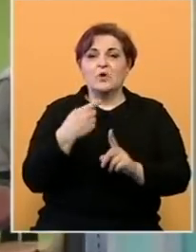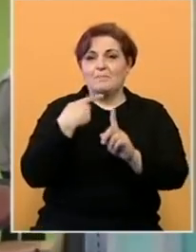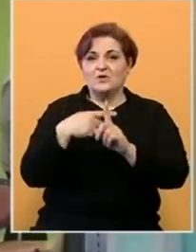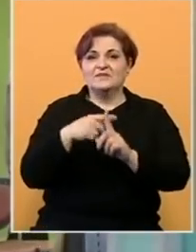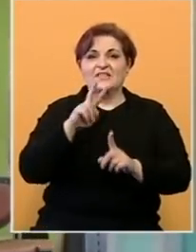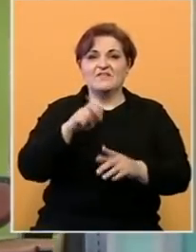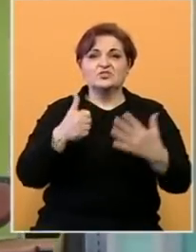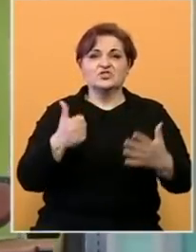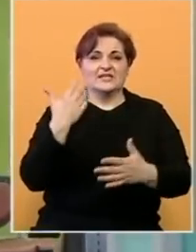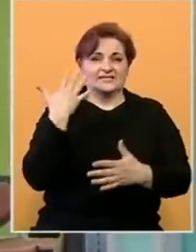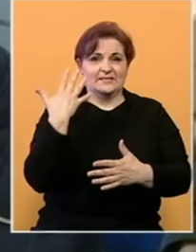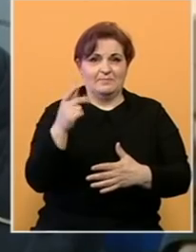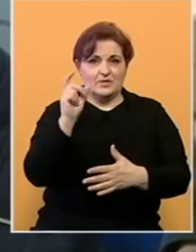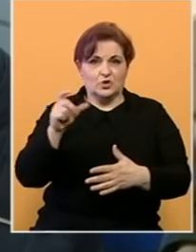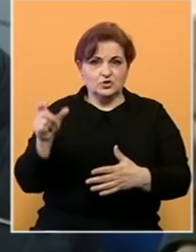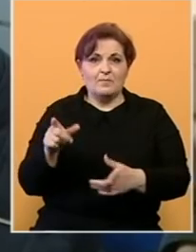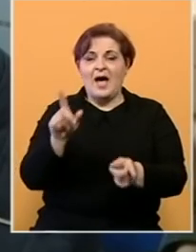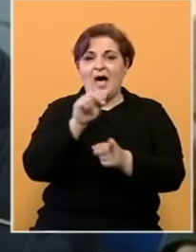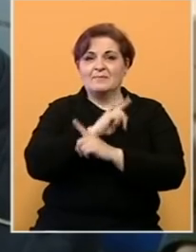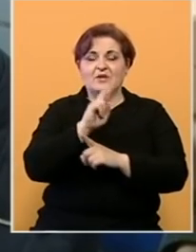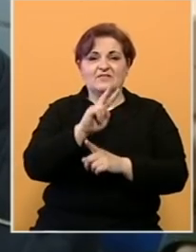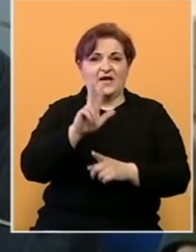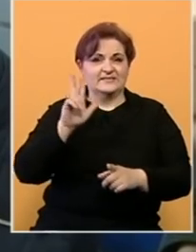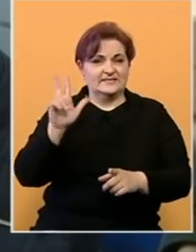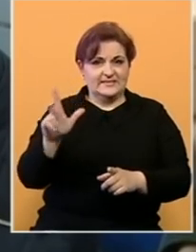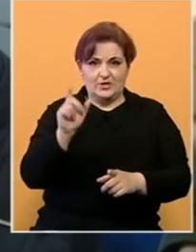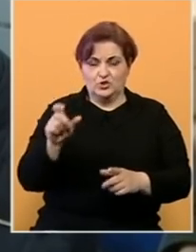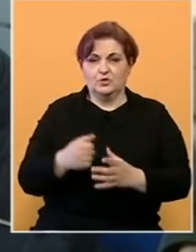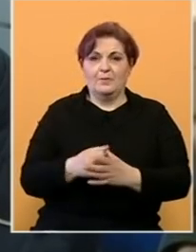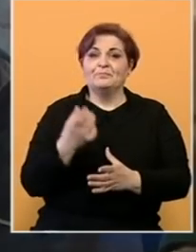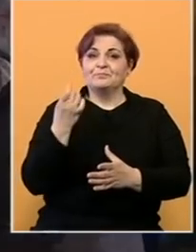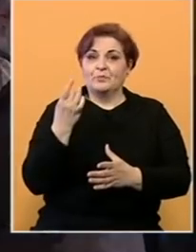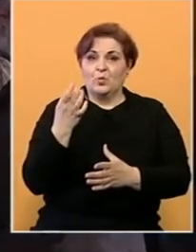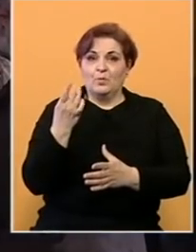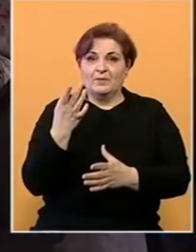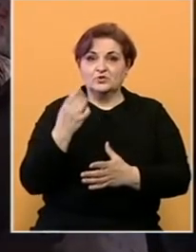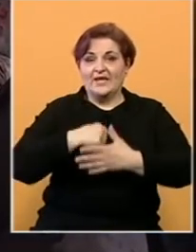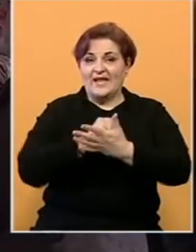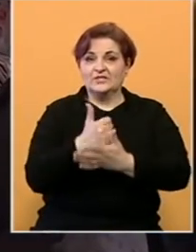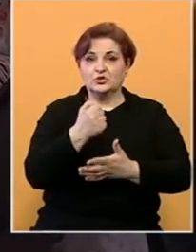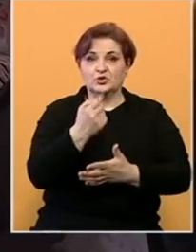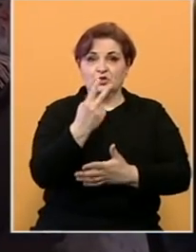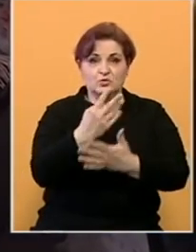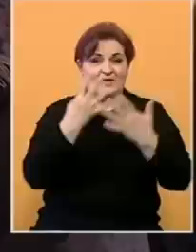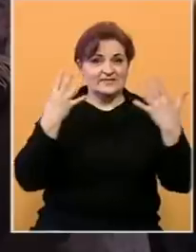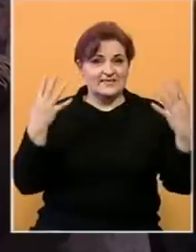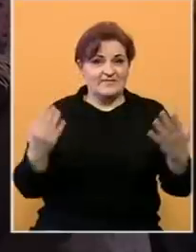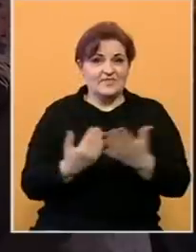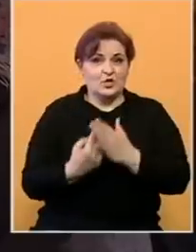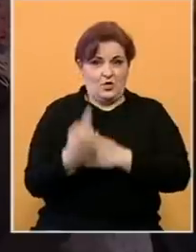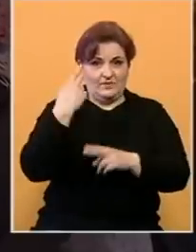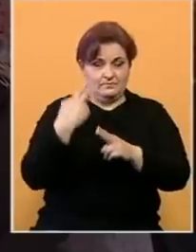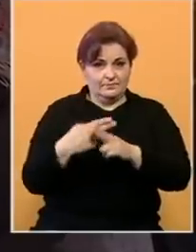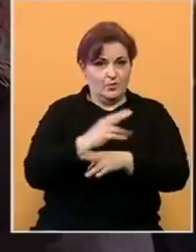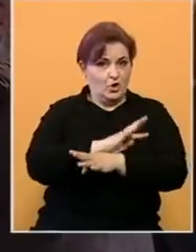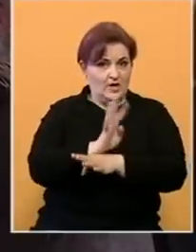Srpskoj pozitivno je 265 osoba, preminule su 23. U Brčkom distriktu registrirano je 129